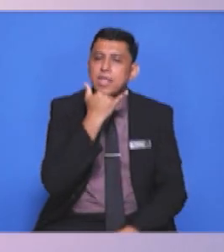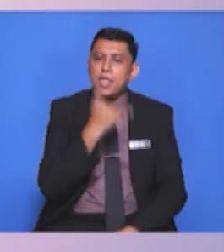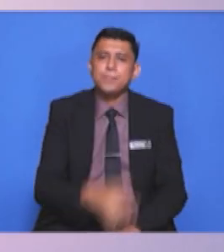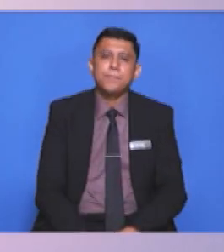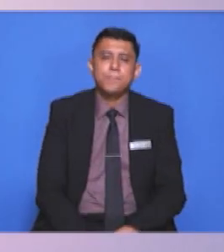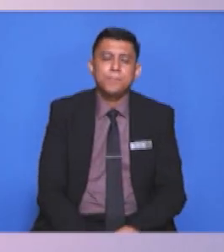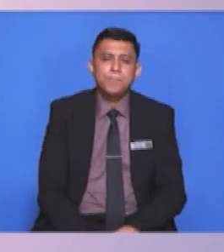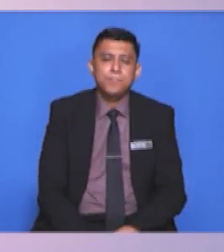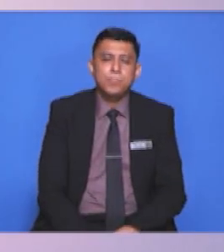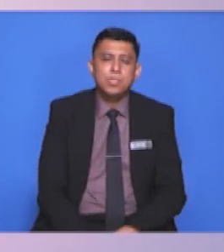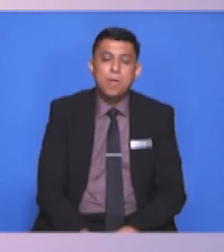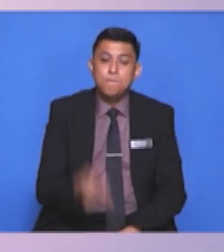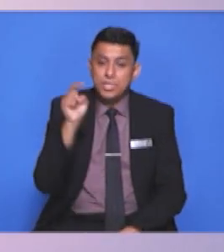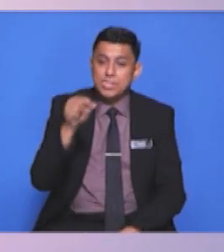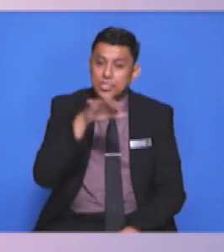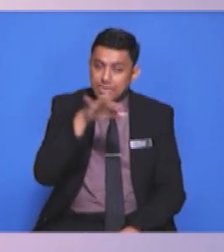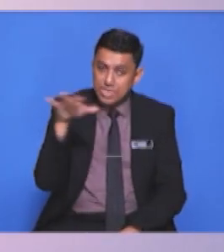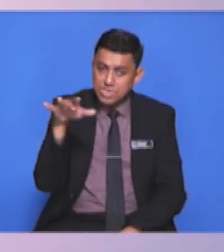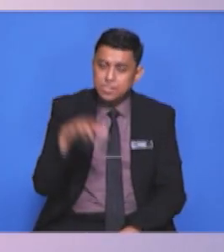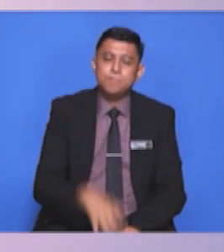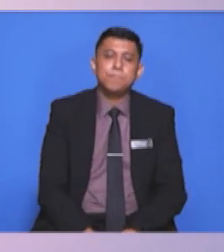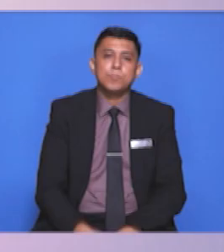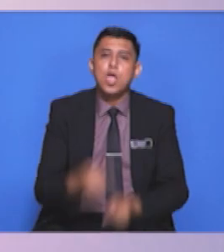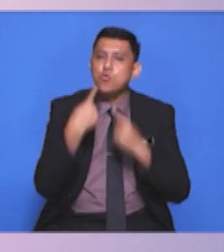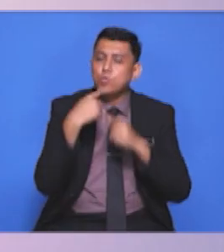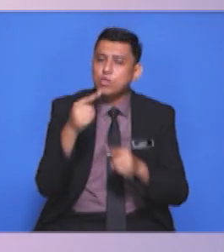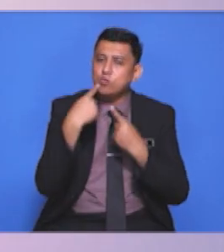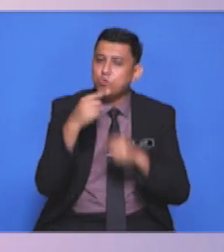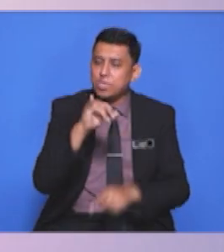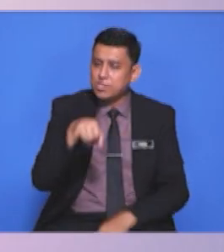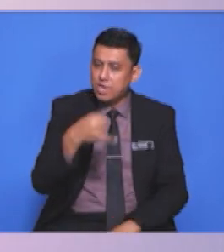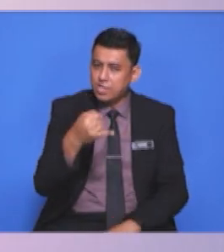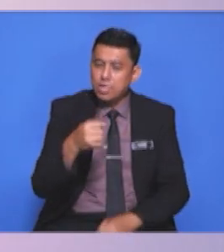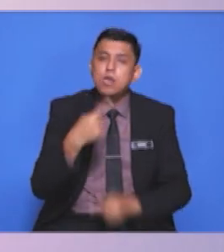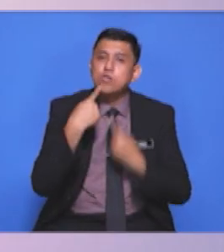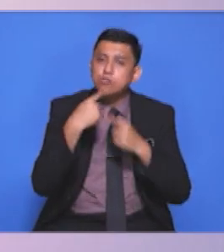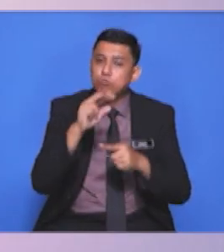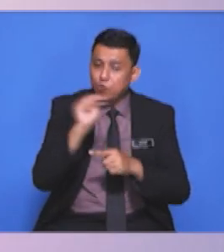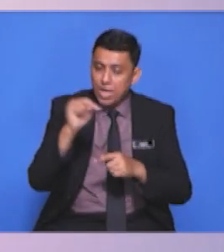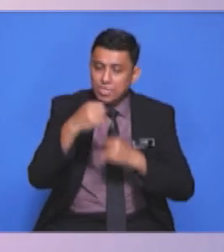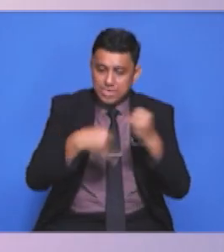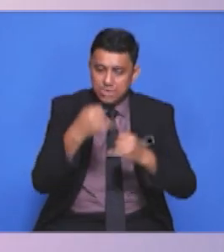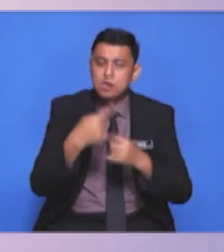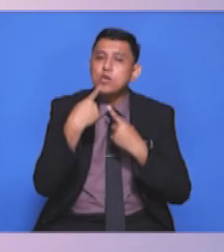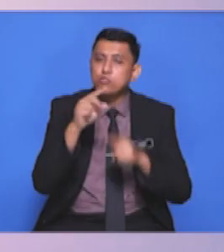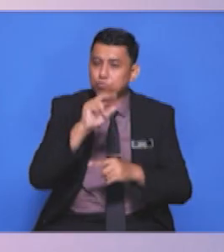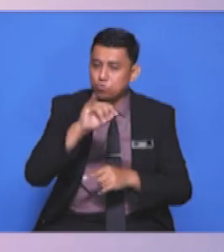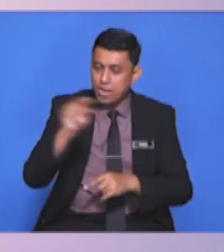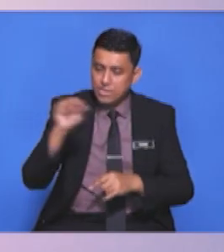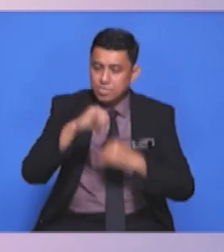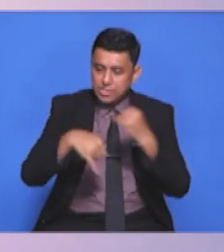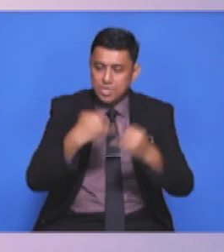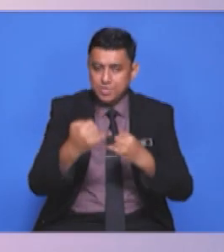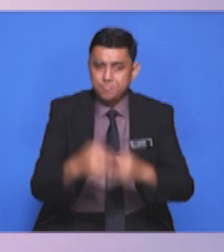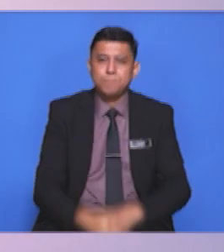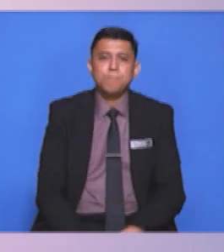perkataan ini perlu diejek seperti berikut suruhanjaya suruhanjaya at Hai dan